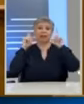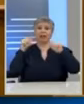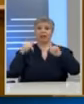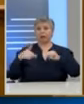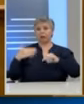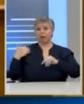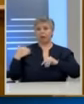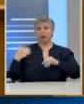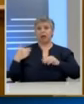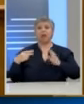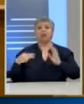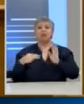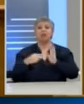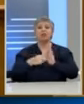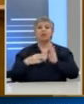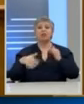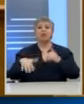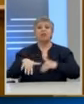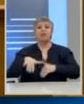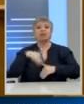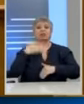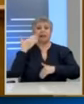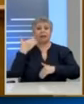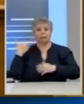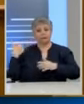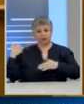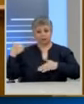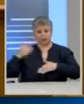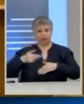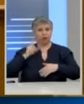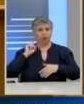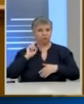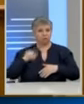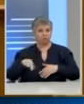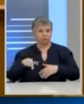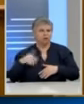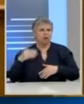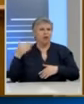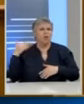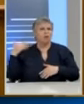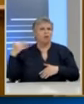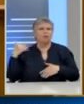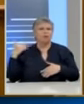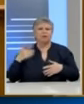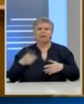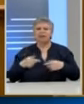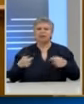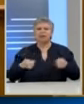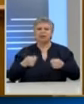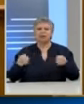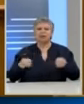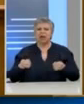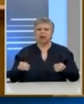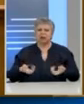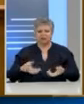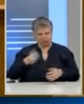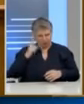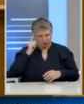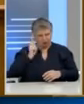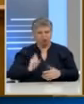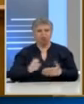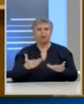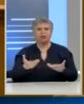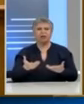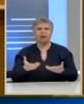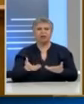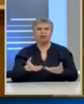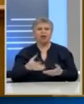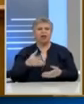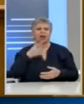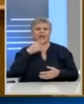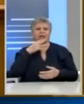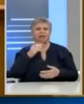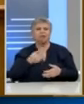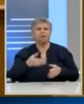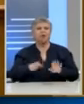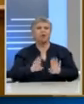2015 και μετά? Πότε τα βάλατε με τους μεγάλους? Γιατί δεν τα κάνατε αφού ήταν αυτονόητα, αφού ήταν δεδομένα?